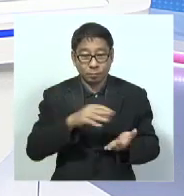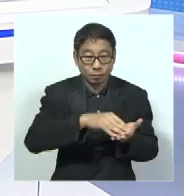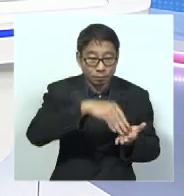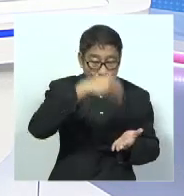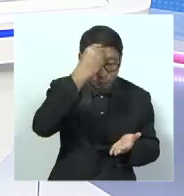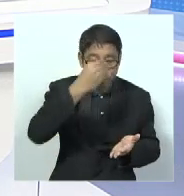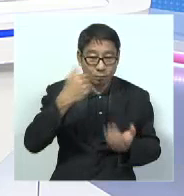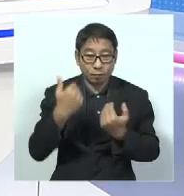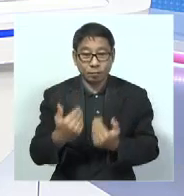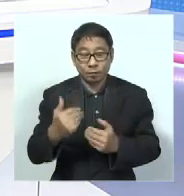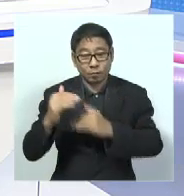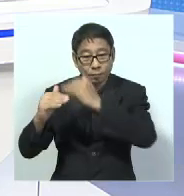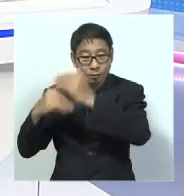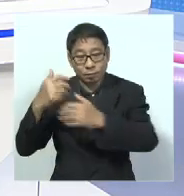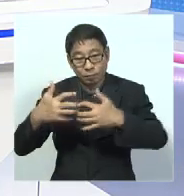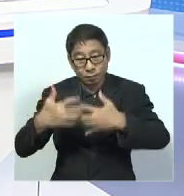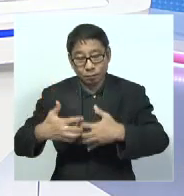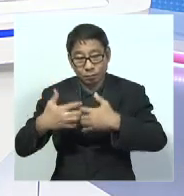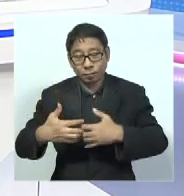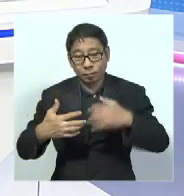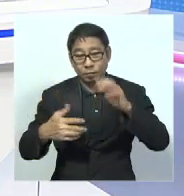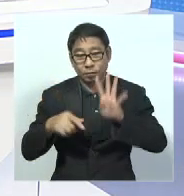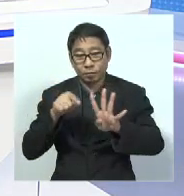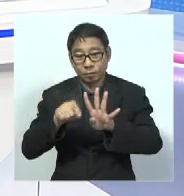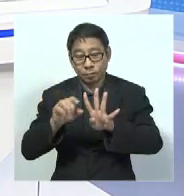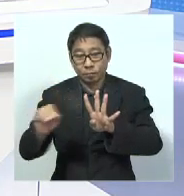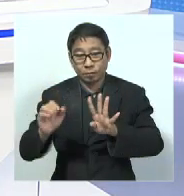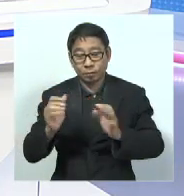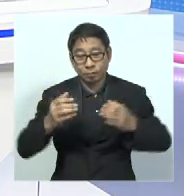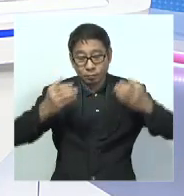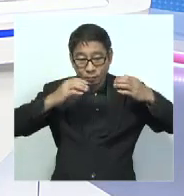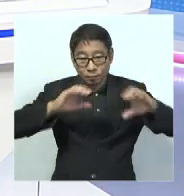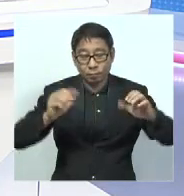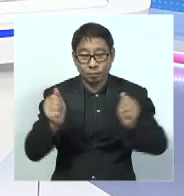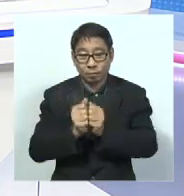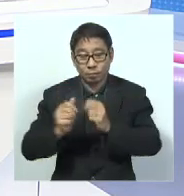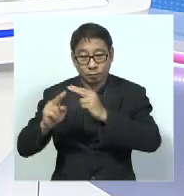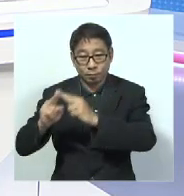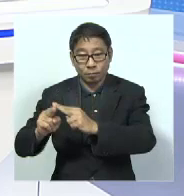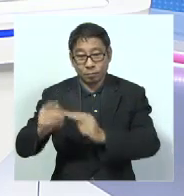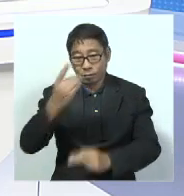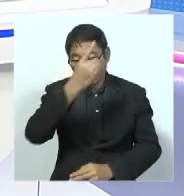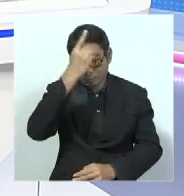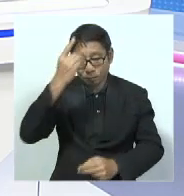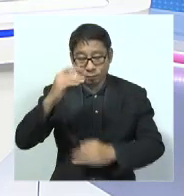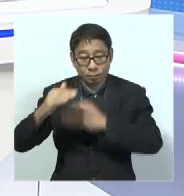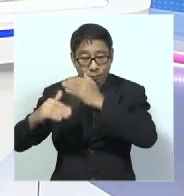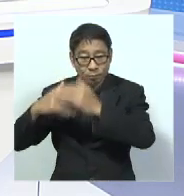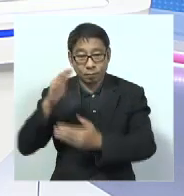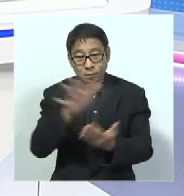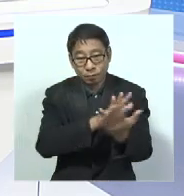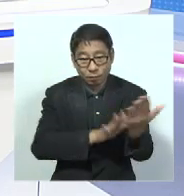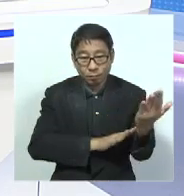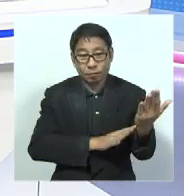ศึกษาเรื่องของการพัฒนาอุตสาหกรรม 4.0 กับหน่วยงานภาครัฐและเอกชนของเยอรมนีเพื่อนำมาพัฒนาประเทศไทย